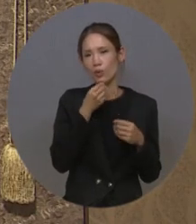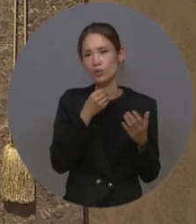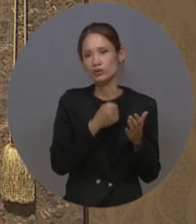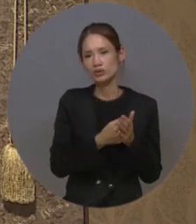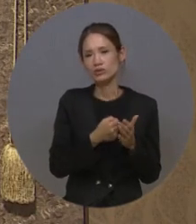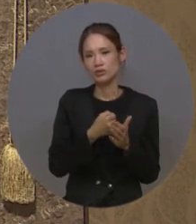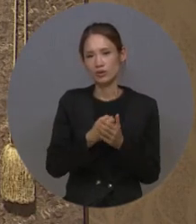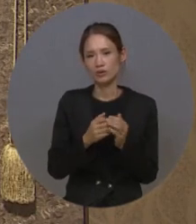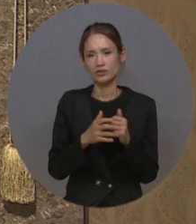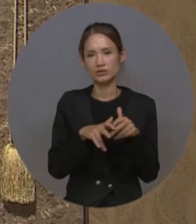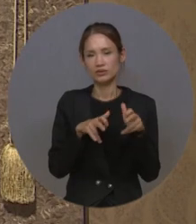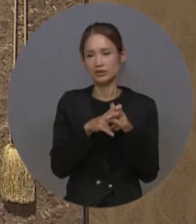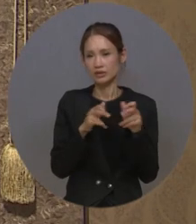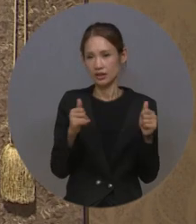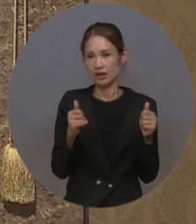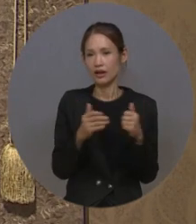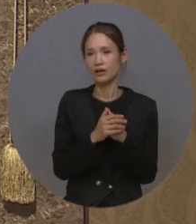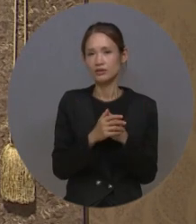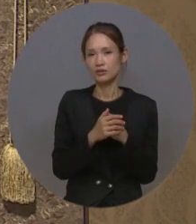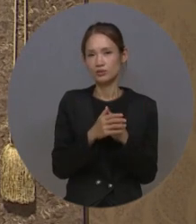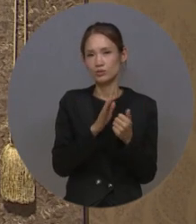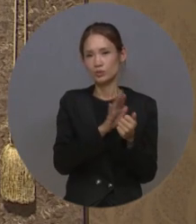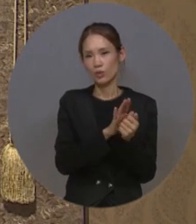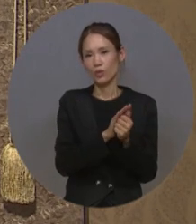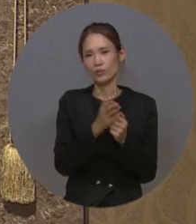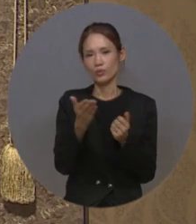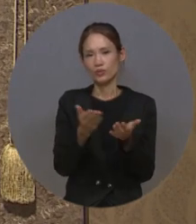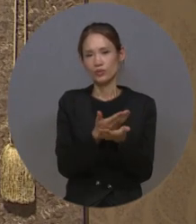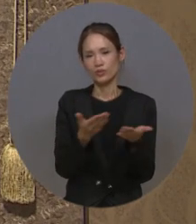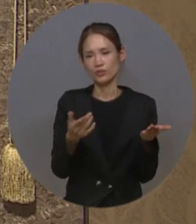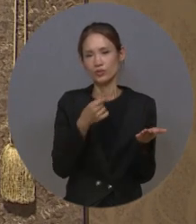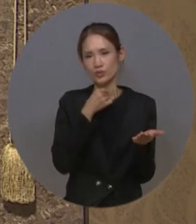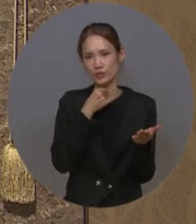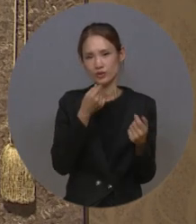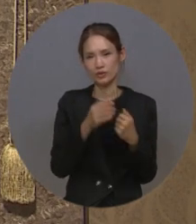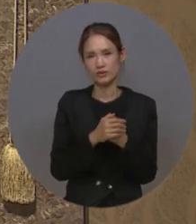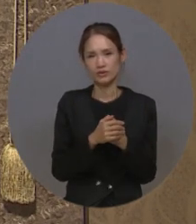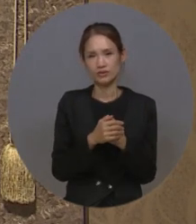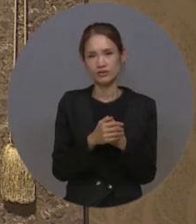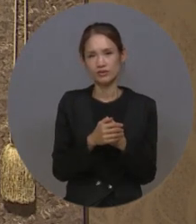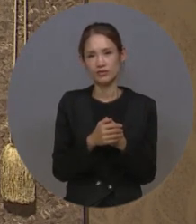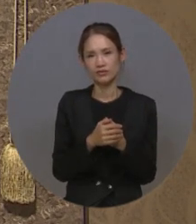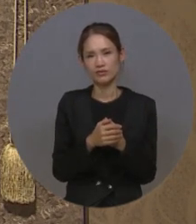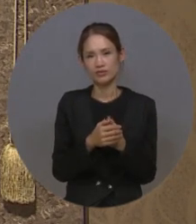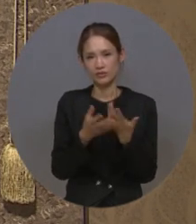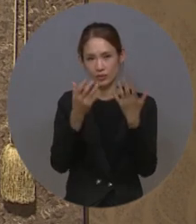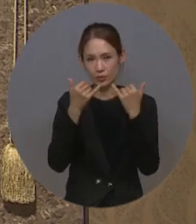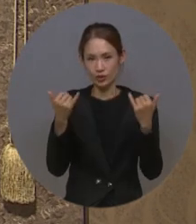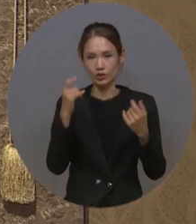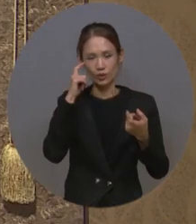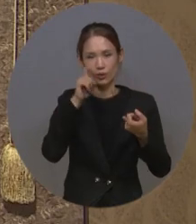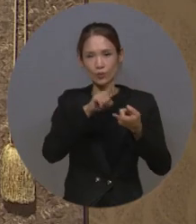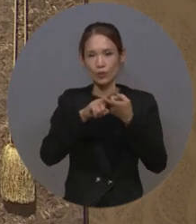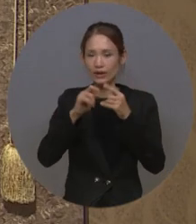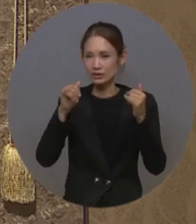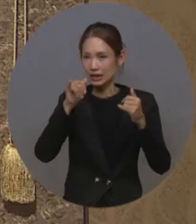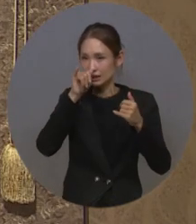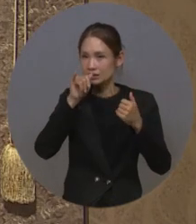돼서 장애우들에게 큰 도움을 줄 수 있다는 생각도 드는데 이걸 보시는 또 관계자 여러분